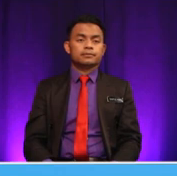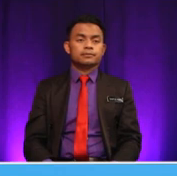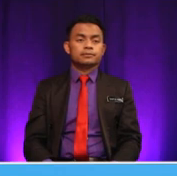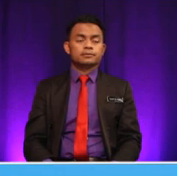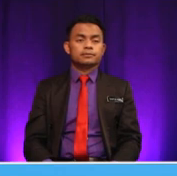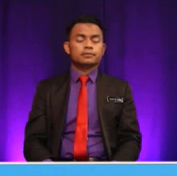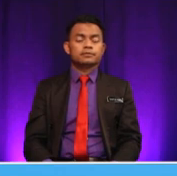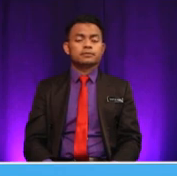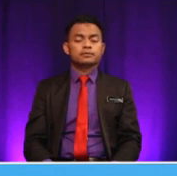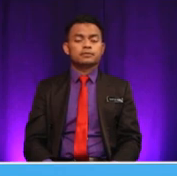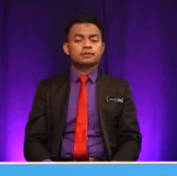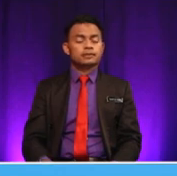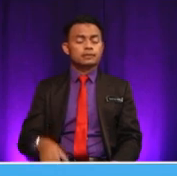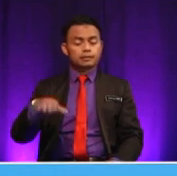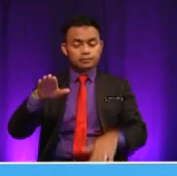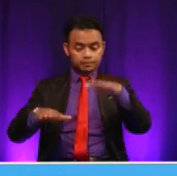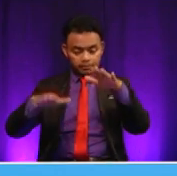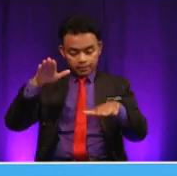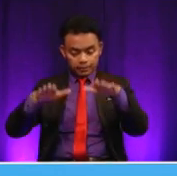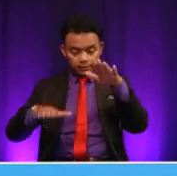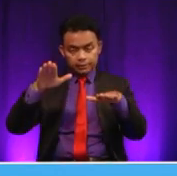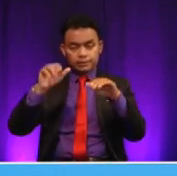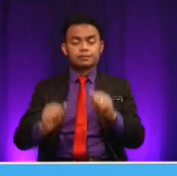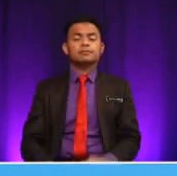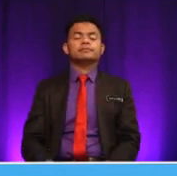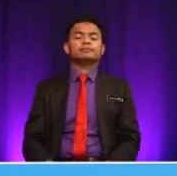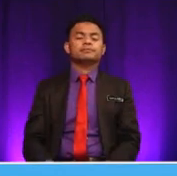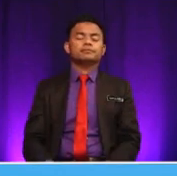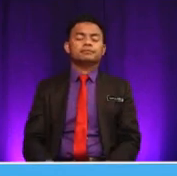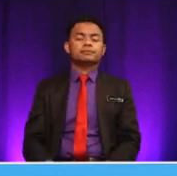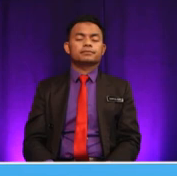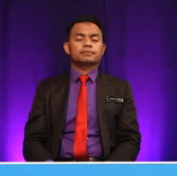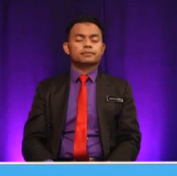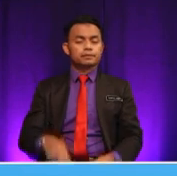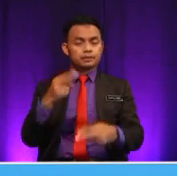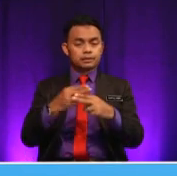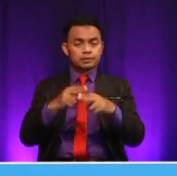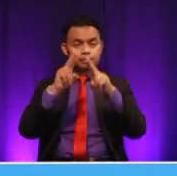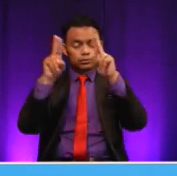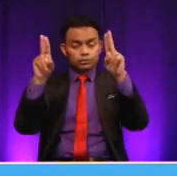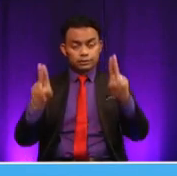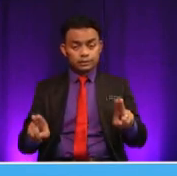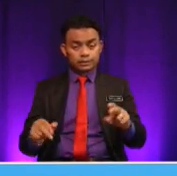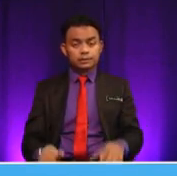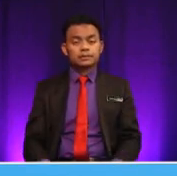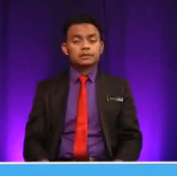komponen timbangan Oke komponen imbangan Oke namun ujiannya Apa ujian